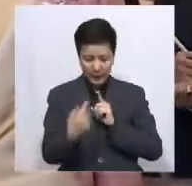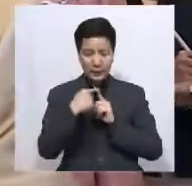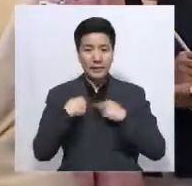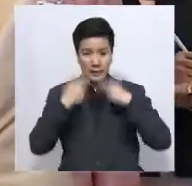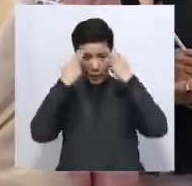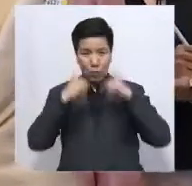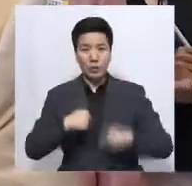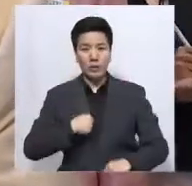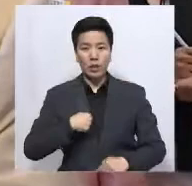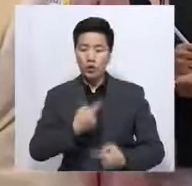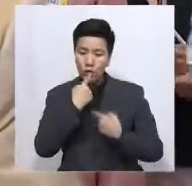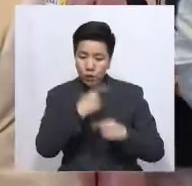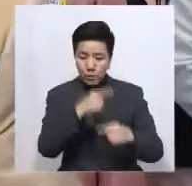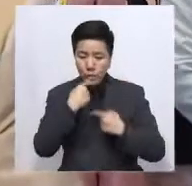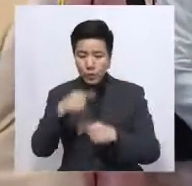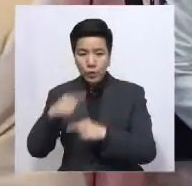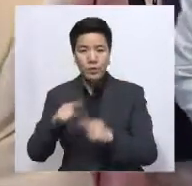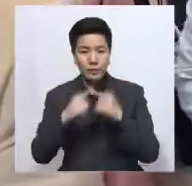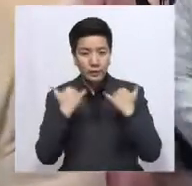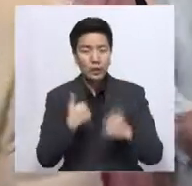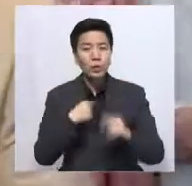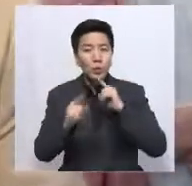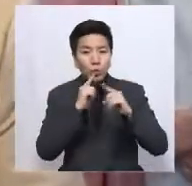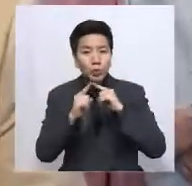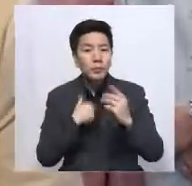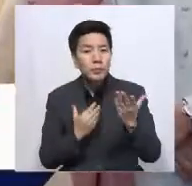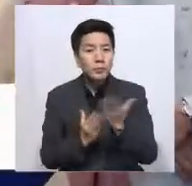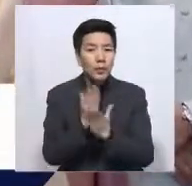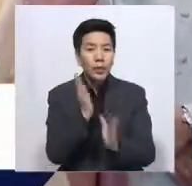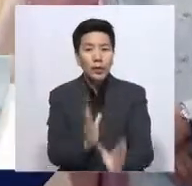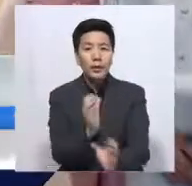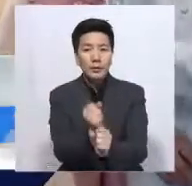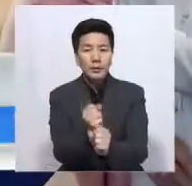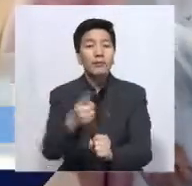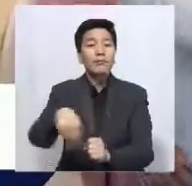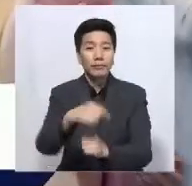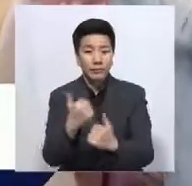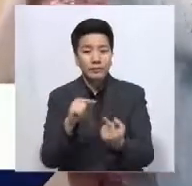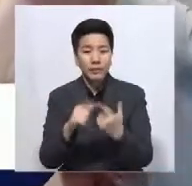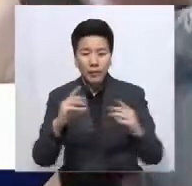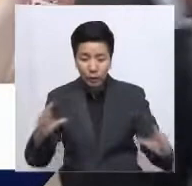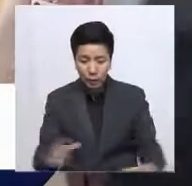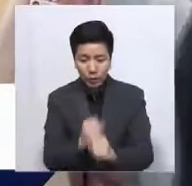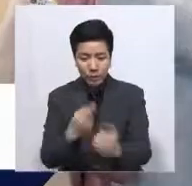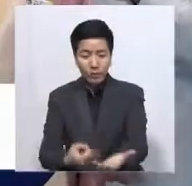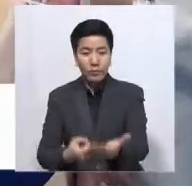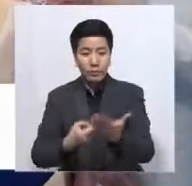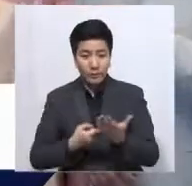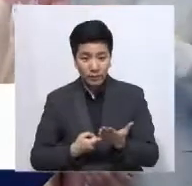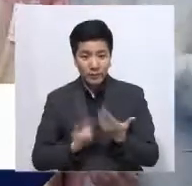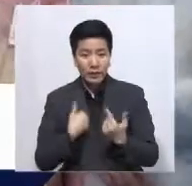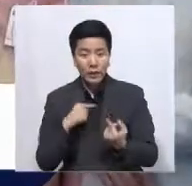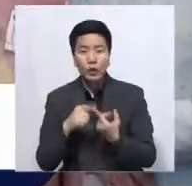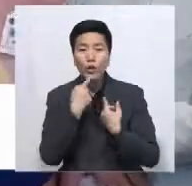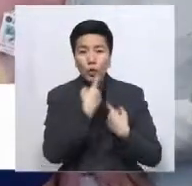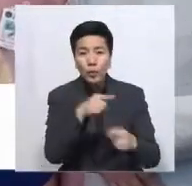กก็จะตอบคำถามนะครับก็จะพูดคุยกับคณะทำงานนะที่สรุปขึ้นมานะเสร็จแล้วเราก็จะต